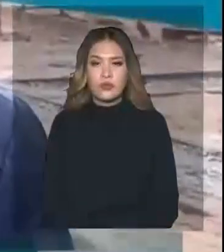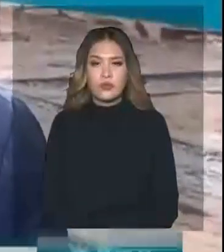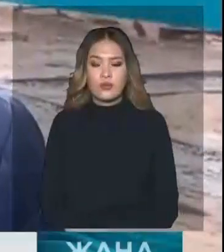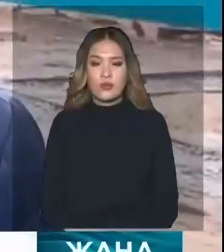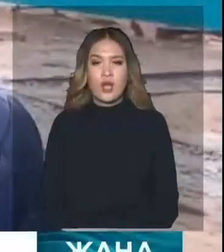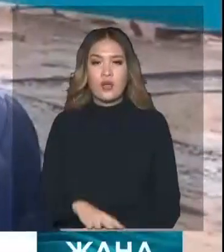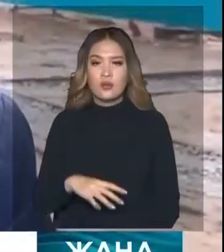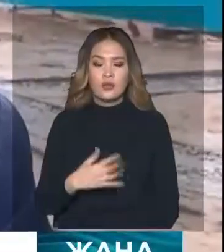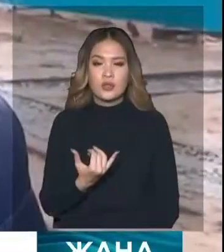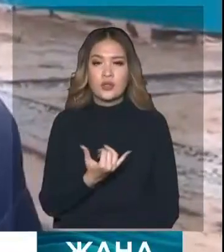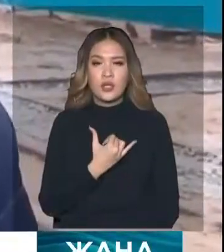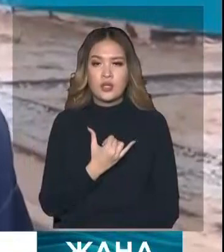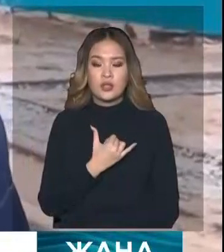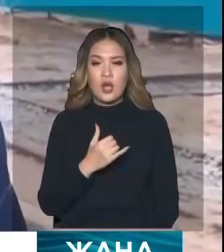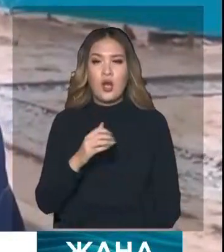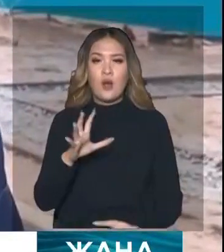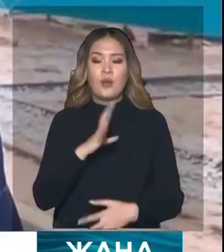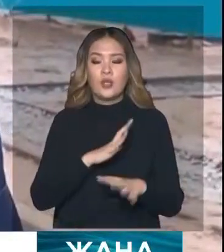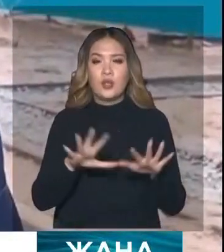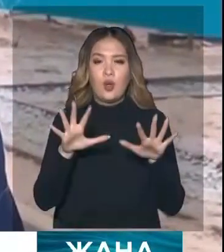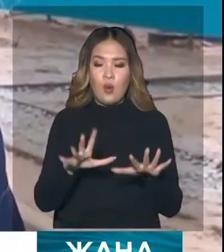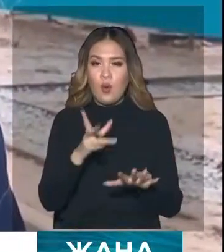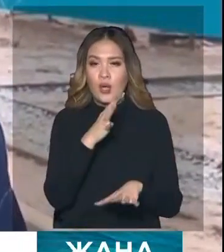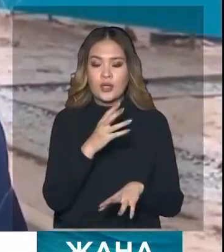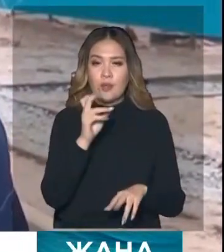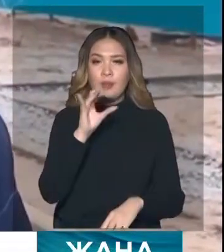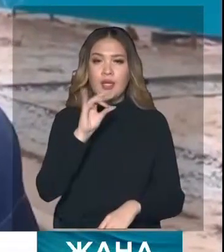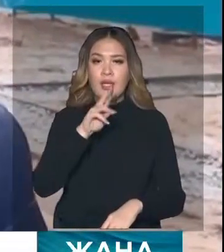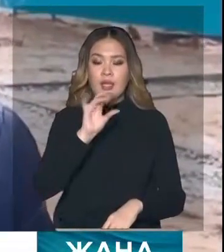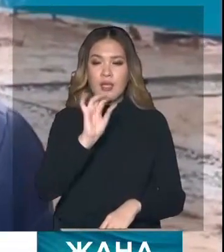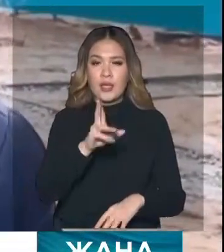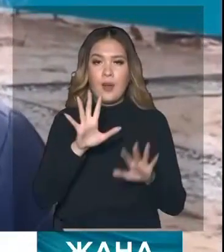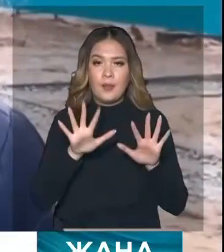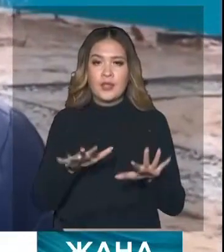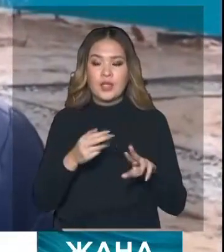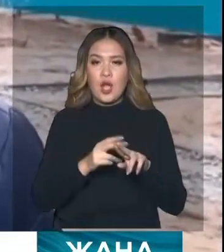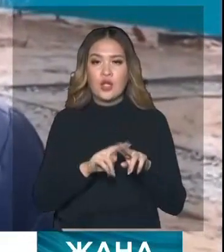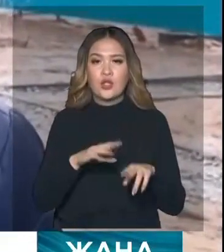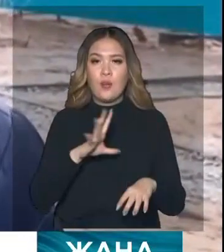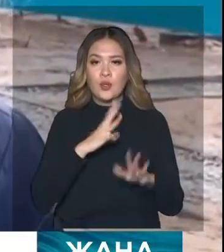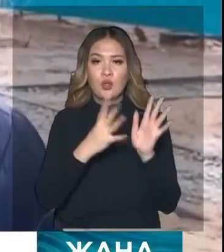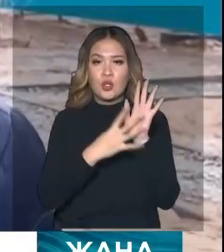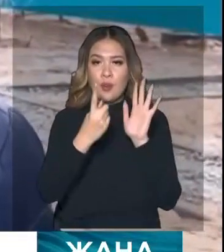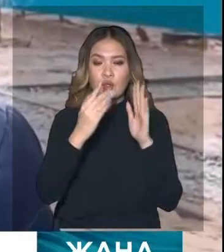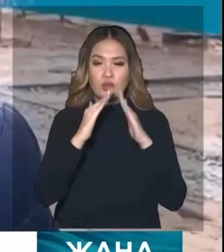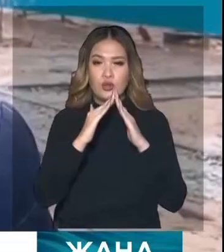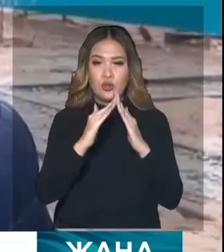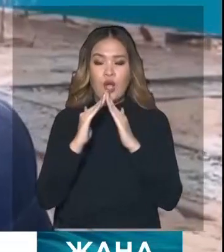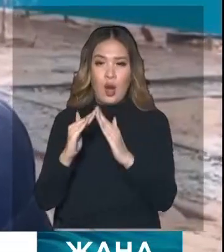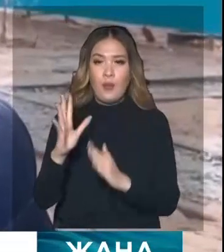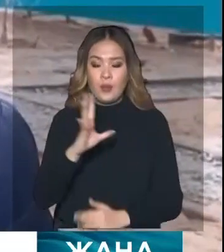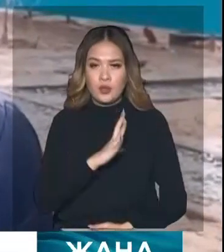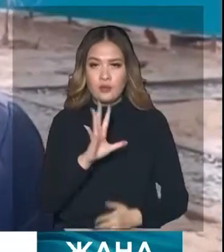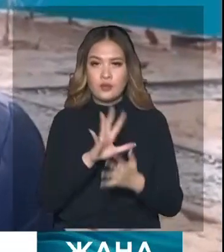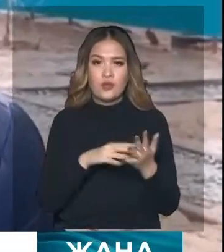В нашем новом микрорайоне Бірлік. Қазіргі уақытта жаңа Бірлік шағын ауданында қолданысқа берілген 91 үйдің 12-сі бойынша мәселе туындап